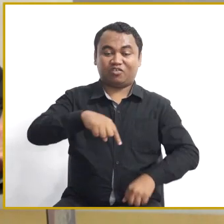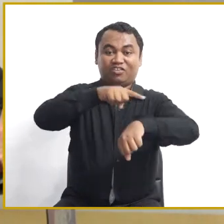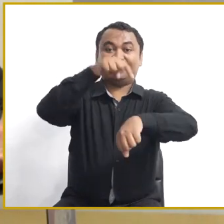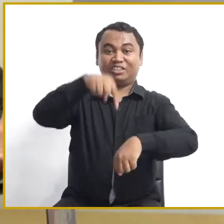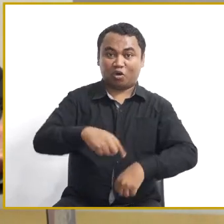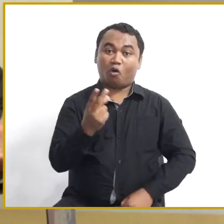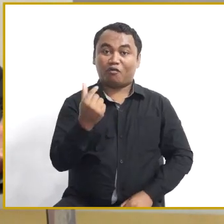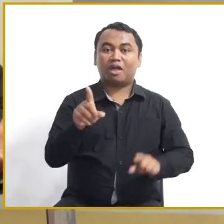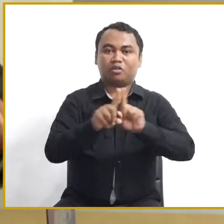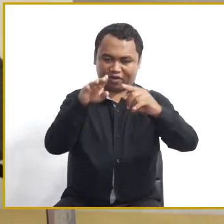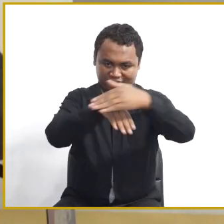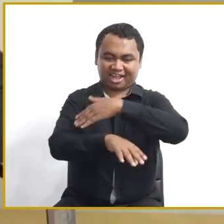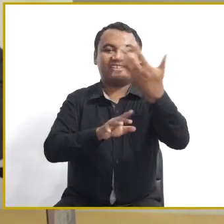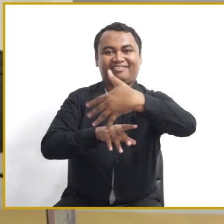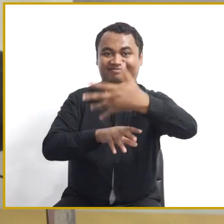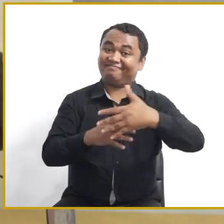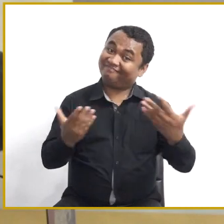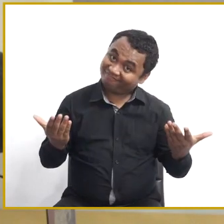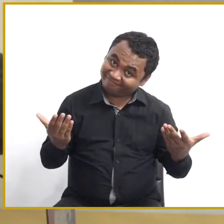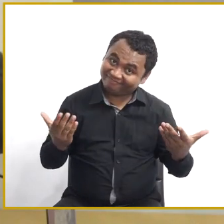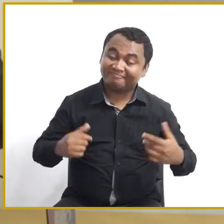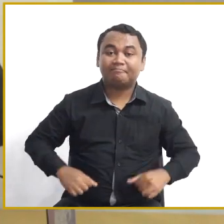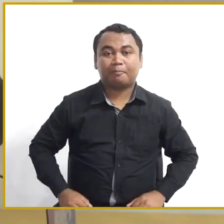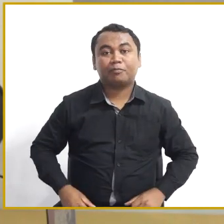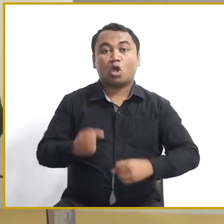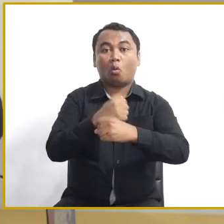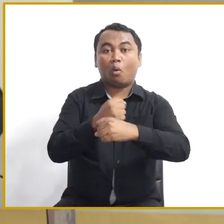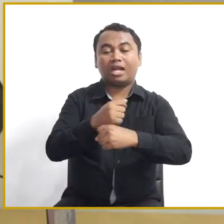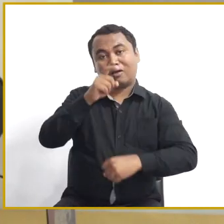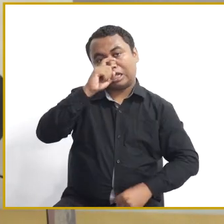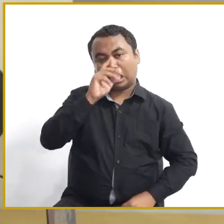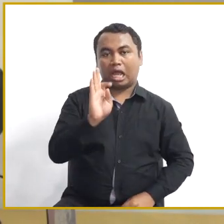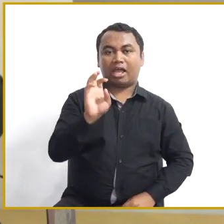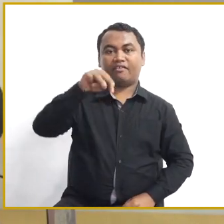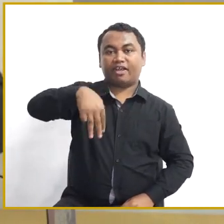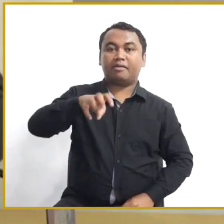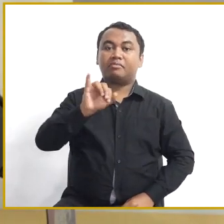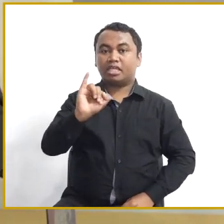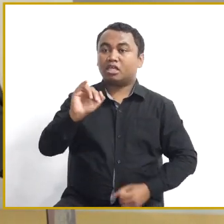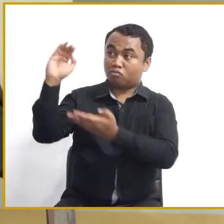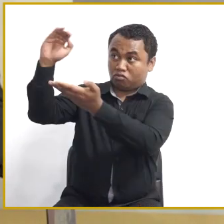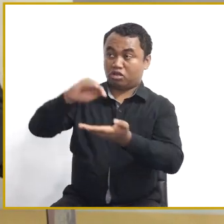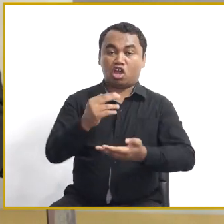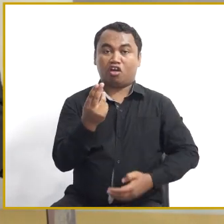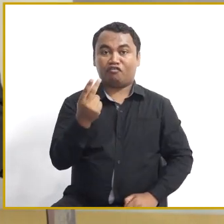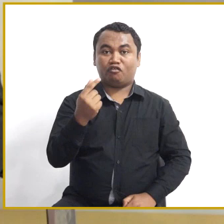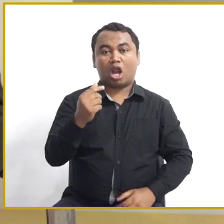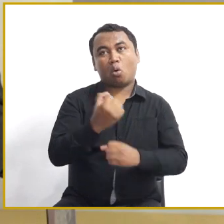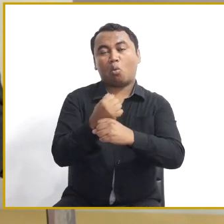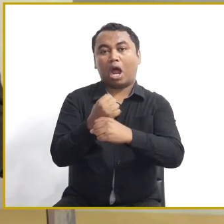vola. Zany hoe tsika zany raha homen'ny FMI vola ataontsika hoe 300 millions de dollars